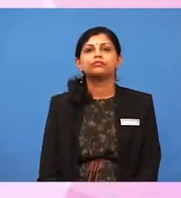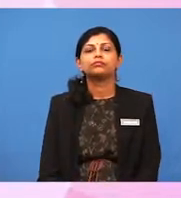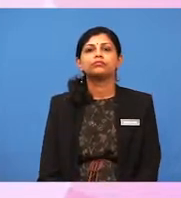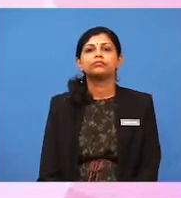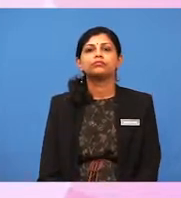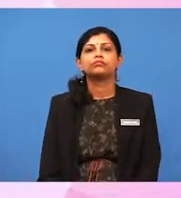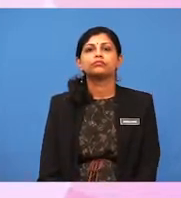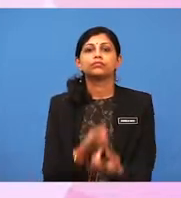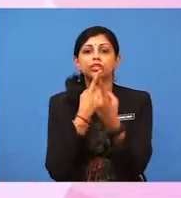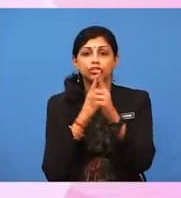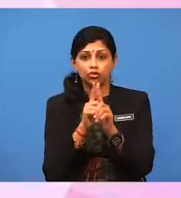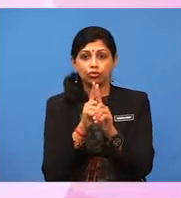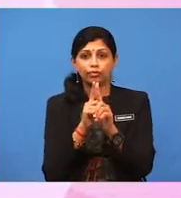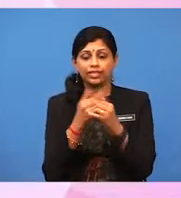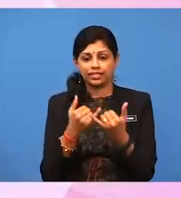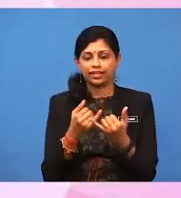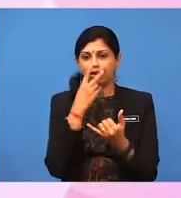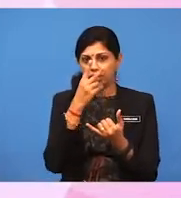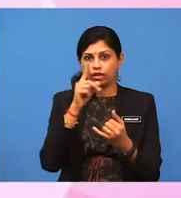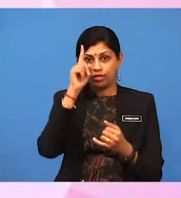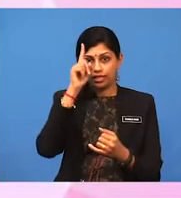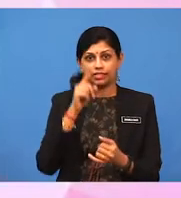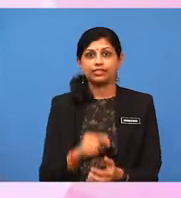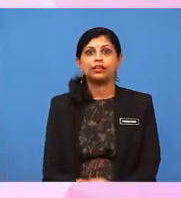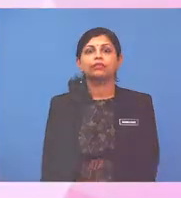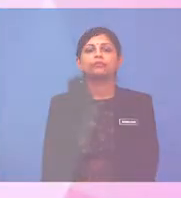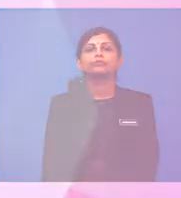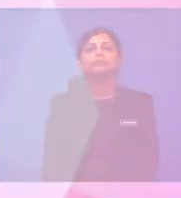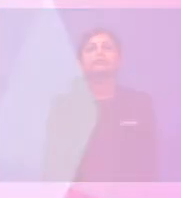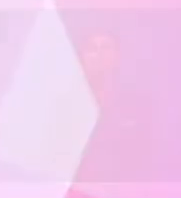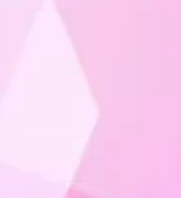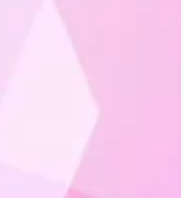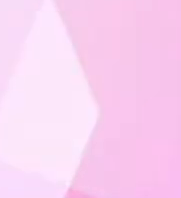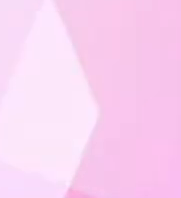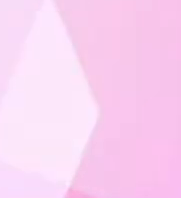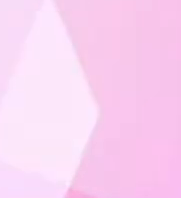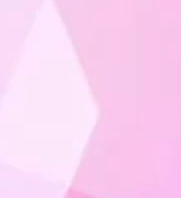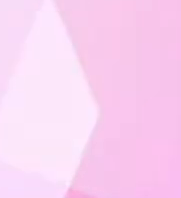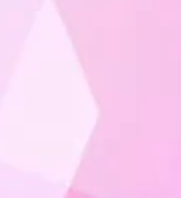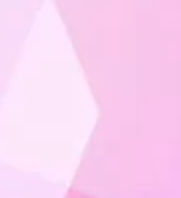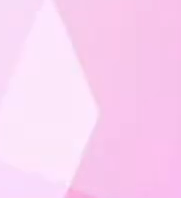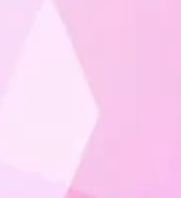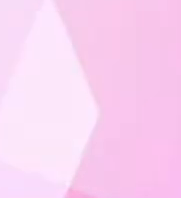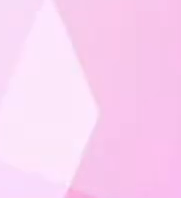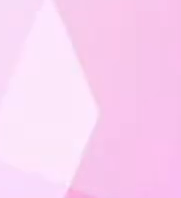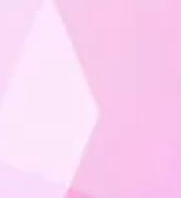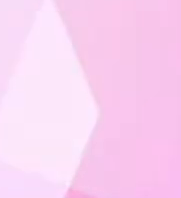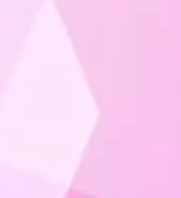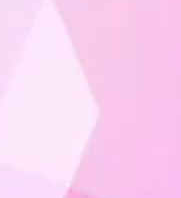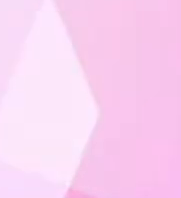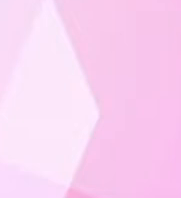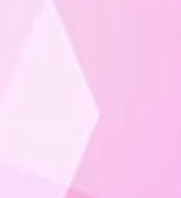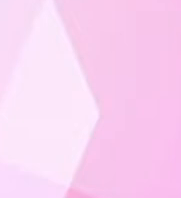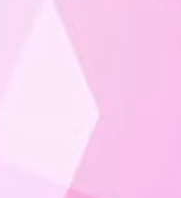soalan penyelesaian masalah kita tadi. Roti sama dengan int dalam kurungan 2.